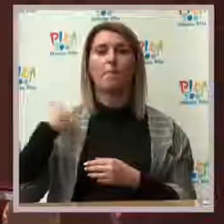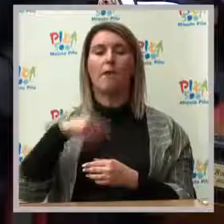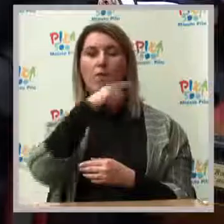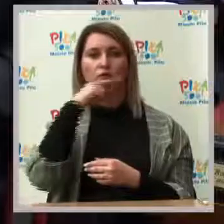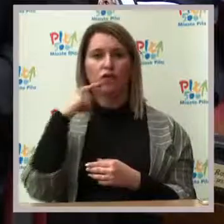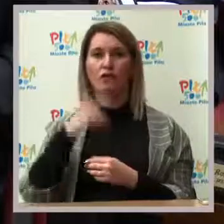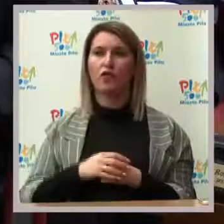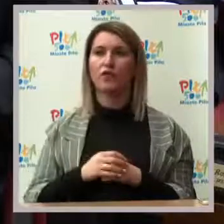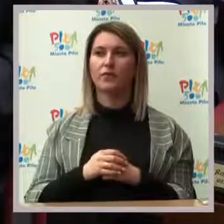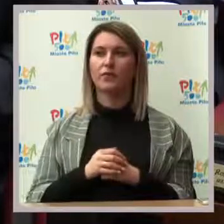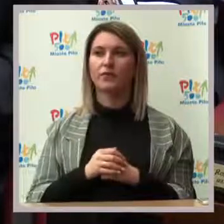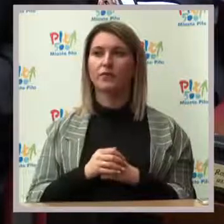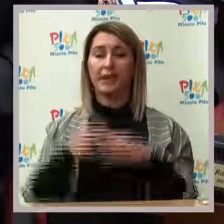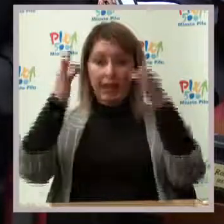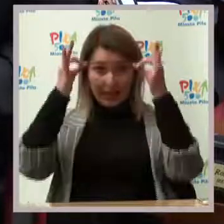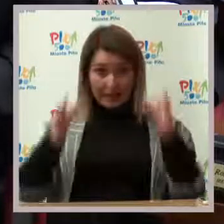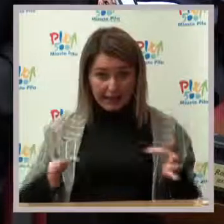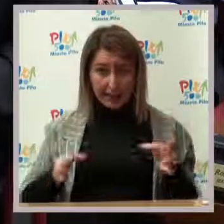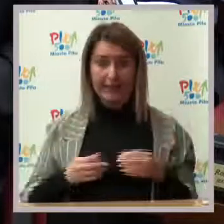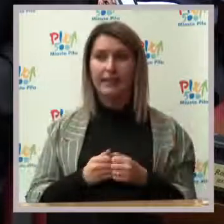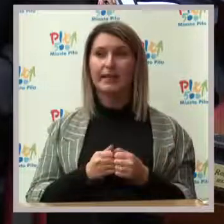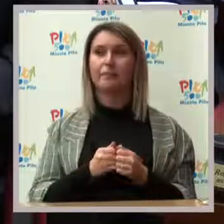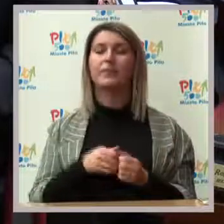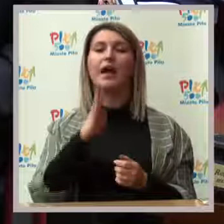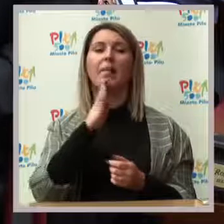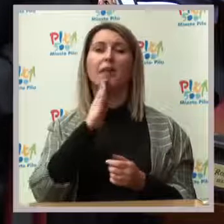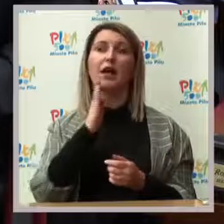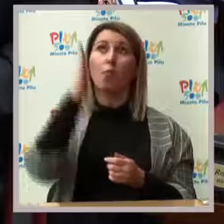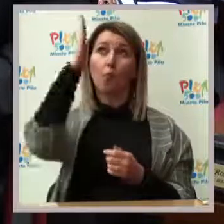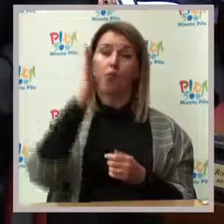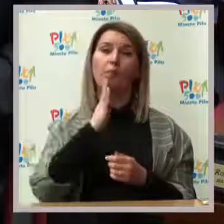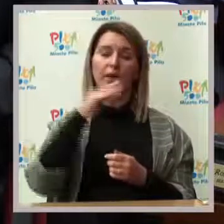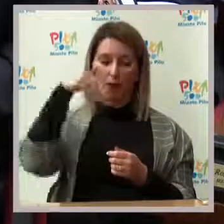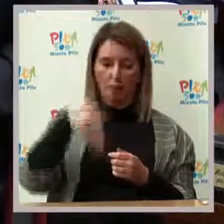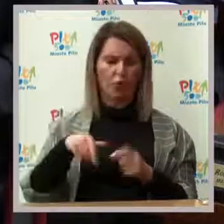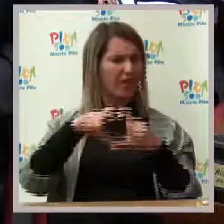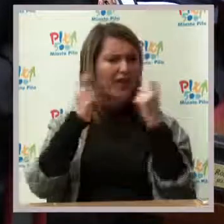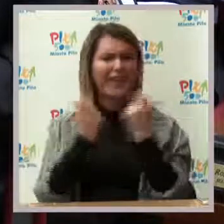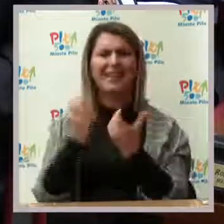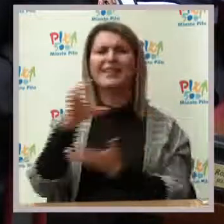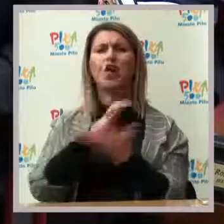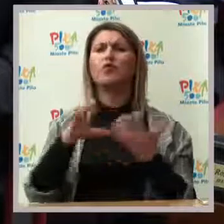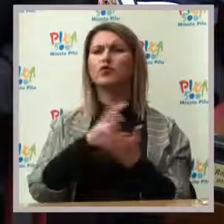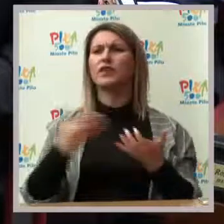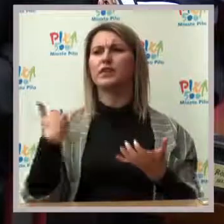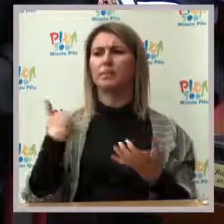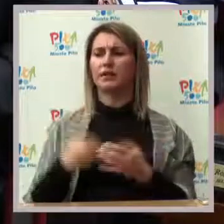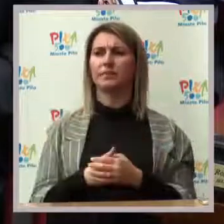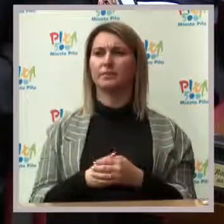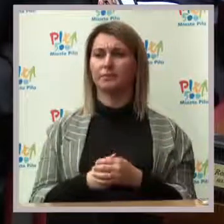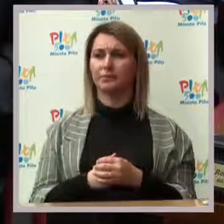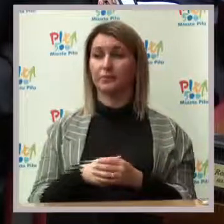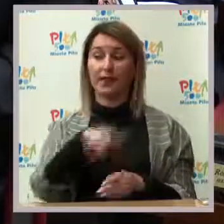Australii, Nowej Zelandii, Chin, Ameryki Północnej, Południowej, a więc w całym świecie zawodnicy naszego